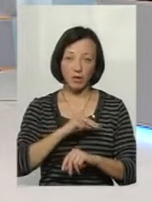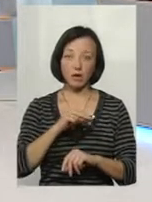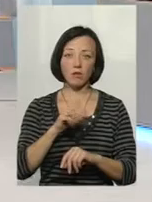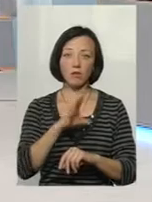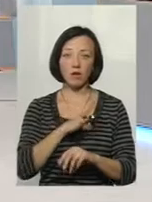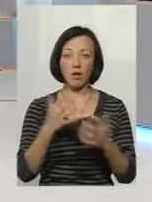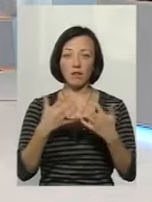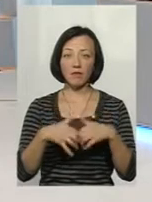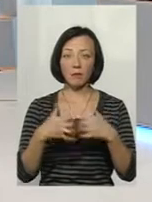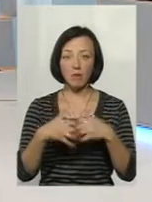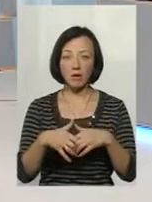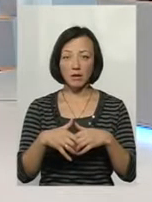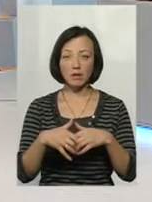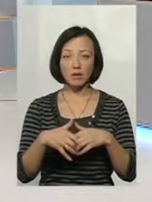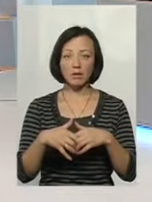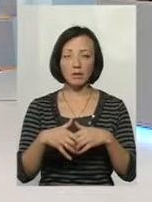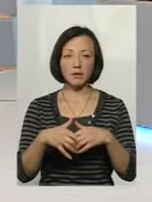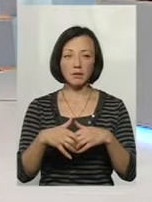спрацьовувала автоматика.